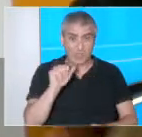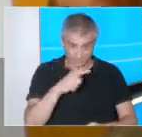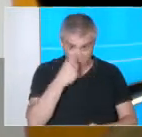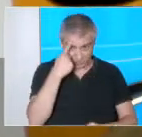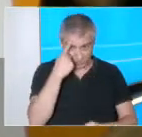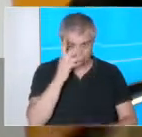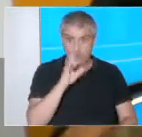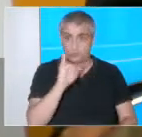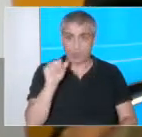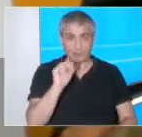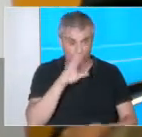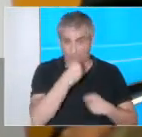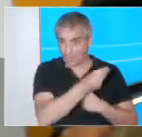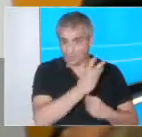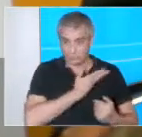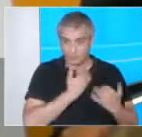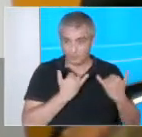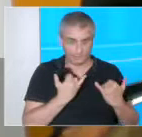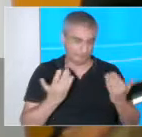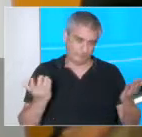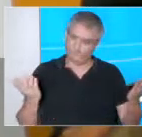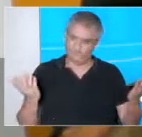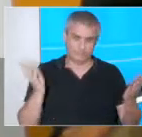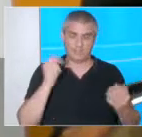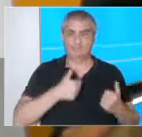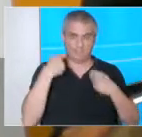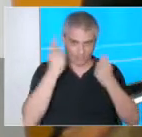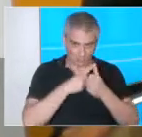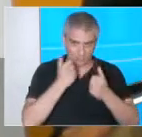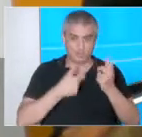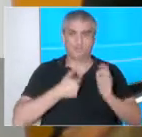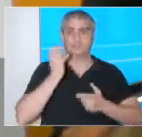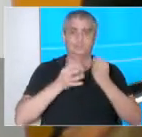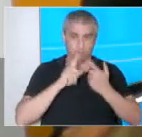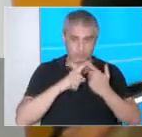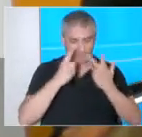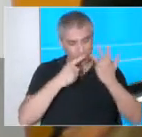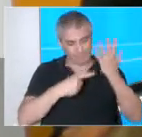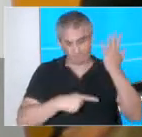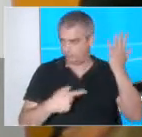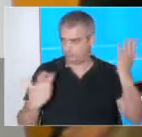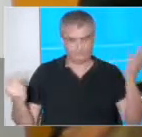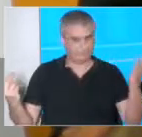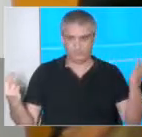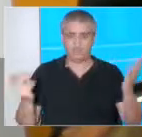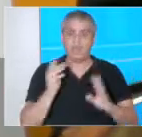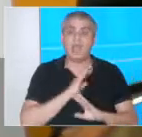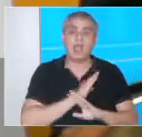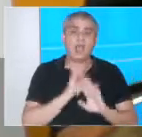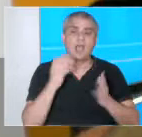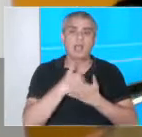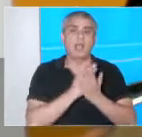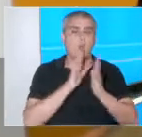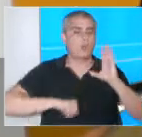אתה חושב שיולי אדלשטיין יכול לתת לו את מה שהוא קיבל עכשיו, להיות גם שר החינוך, גם שר המשפטים, גם זה עושים רק